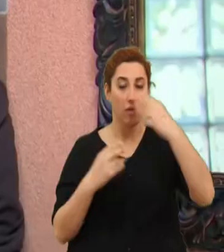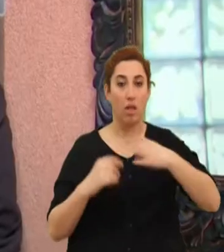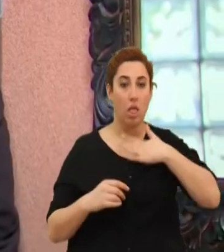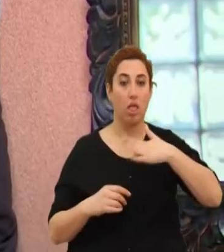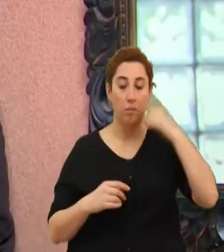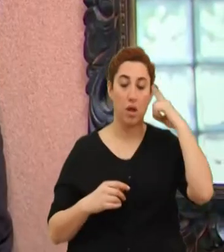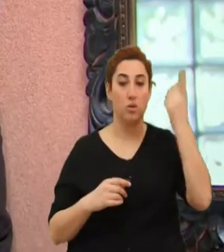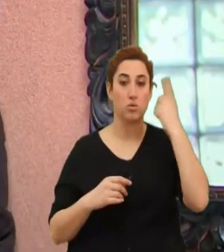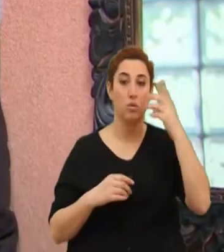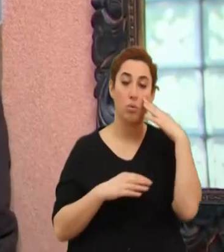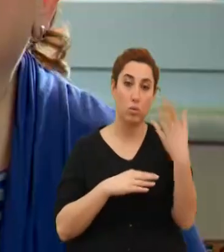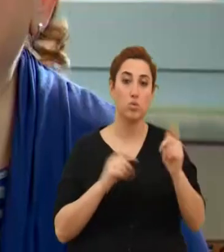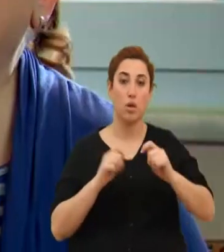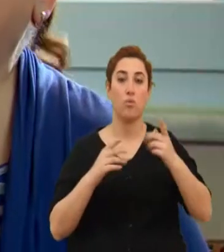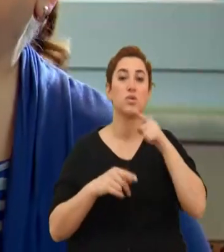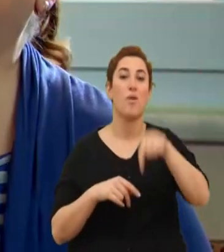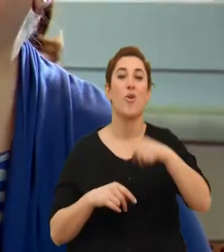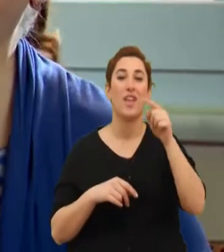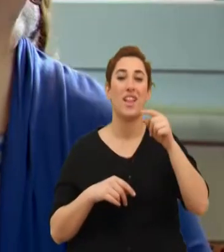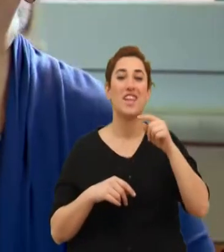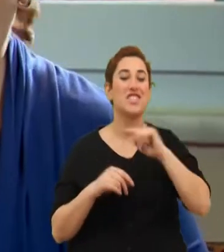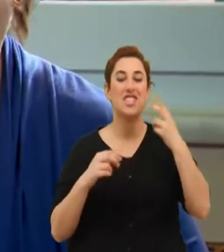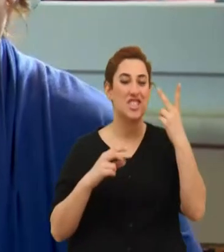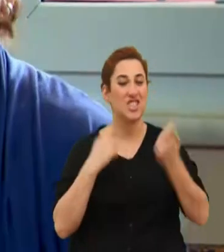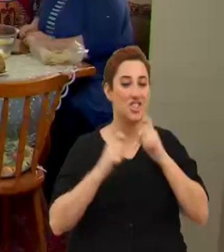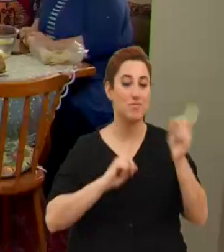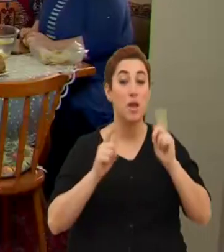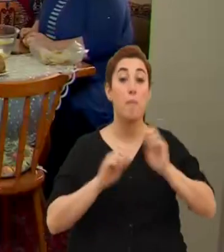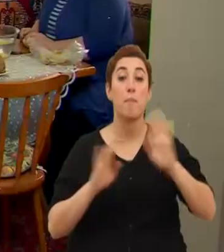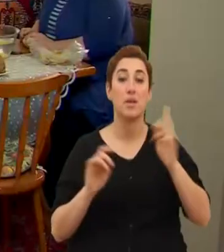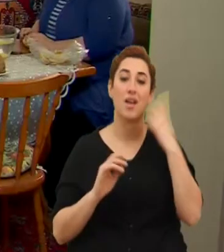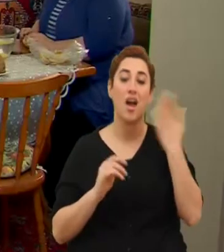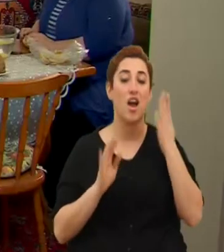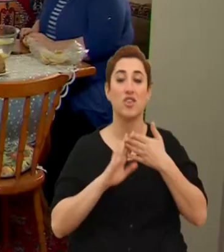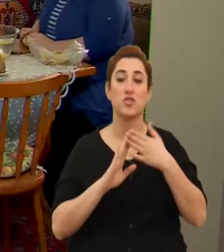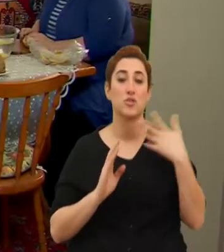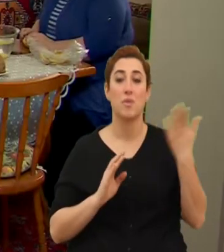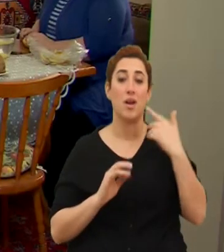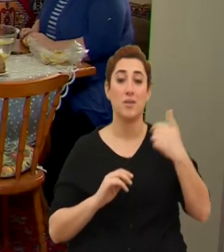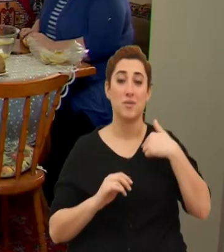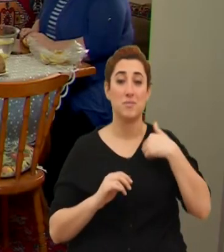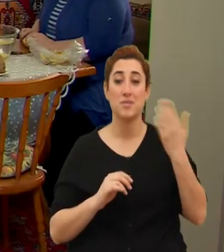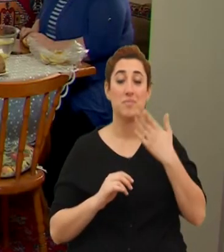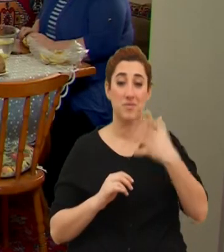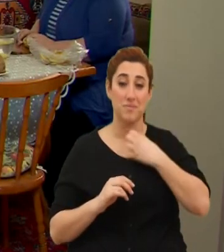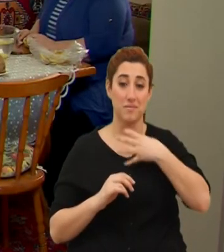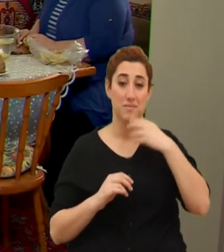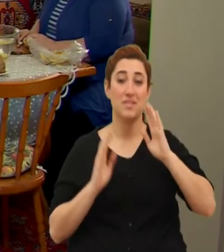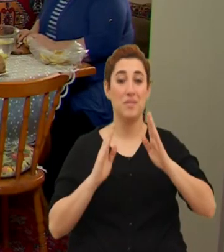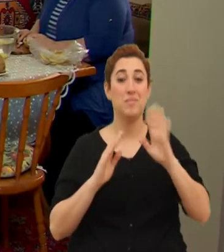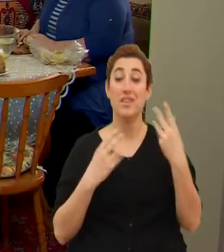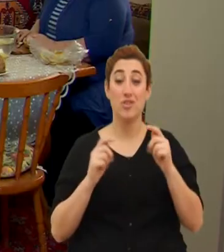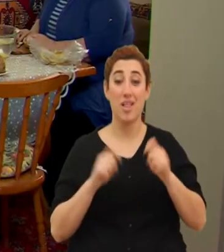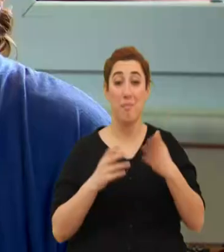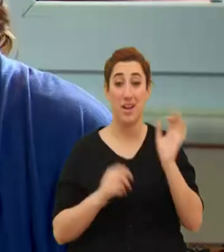çıkıyordun. Başın döndü, az daha düşüyordun. Sen böyle iki işte falan çalışamazsın. Ah kankacığım ah. Bizim şu yemek verdiğimiz dükkanda devam etseydi ne